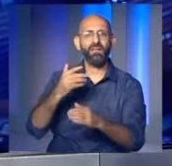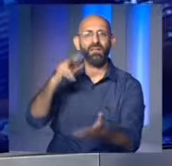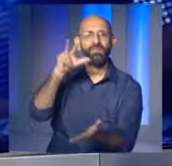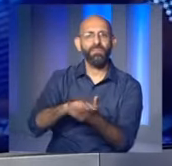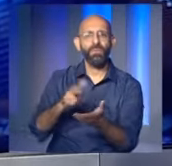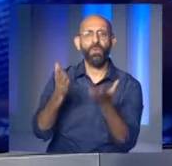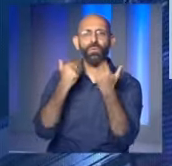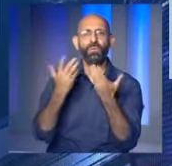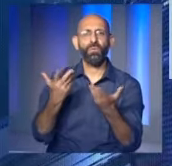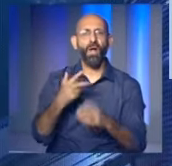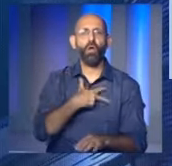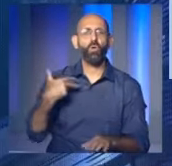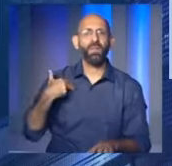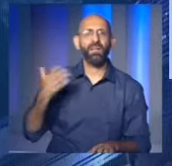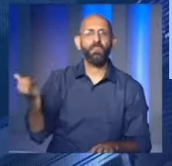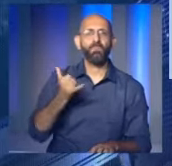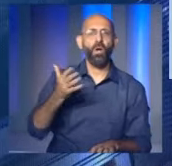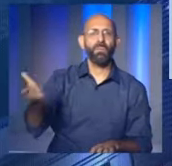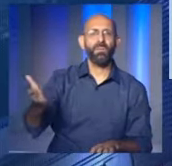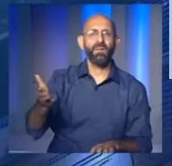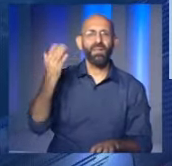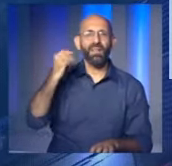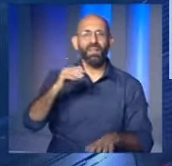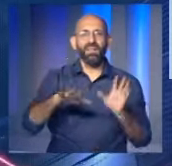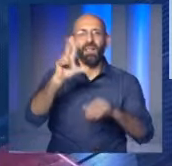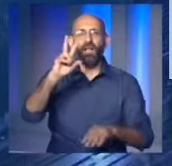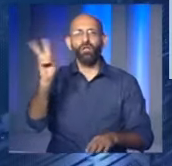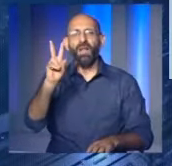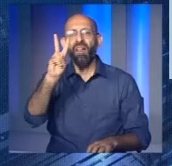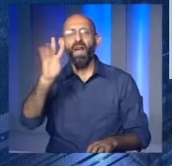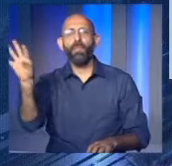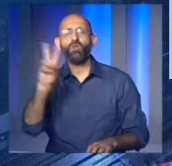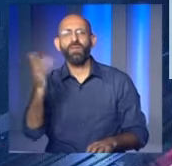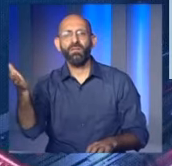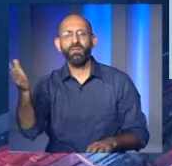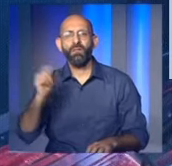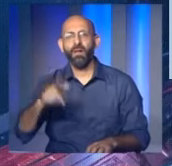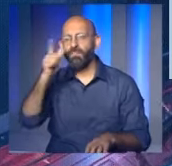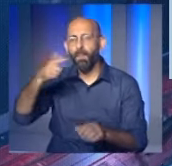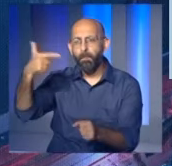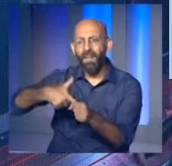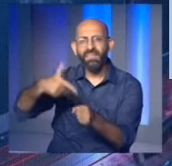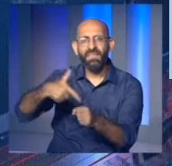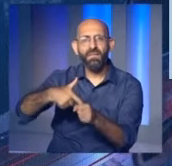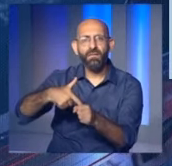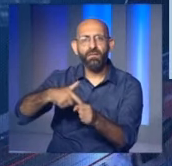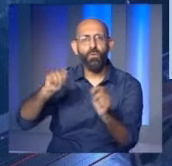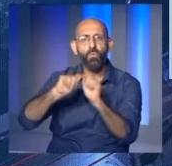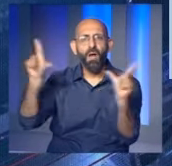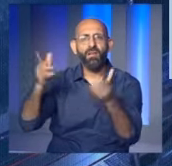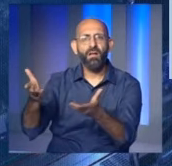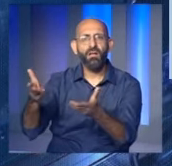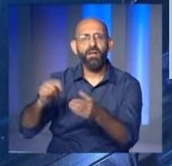اليوم من التعويضات المؤقتة التي أقرتها الحكومة في المرسوم 13020 على 2024 من بدلات صفائح